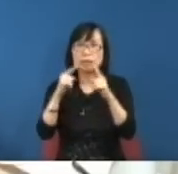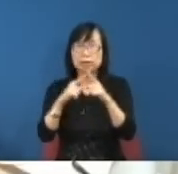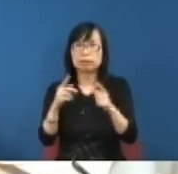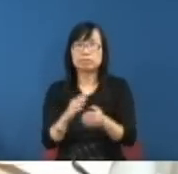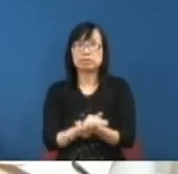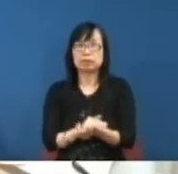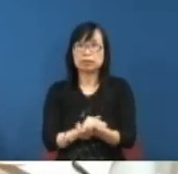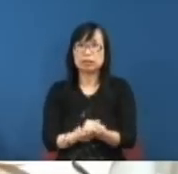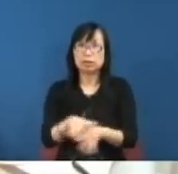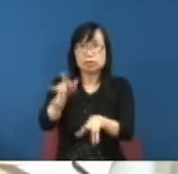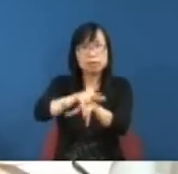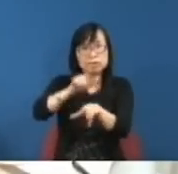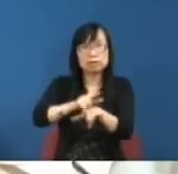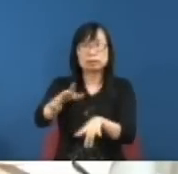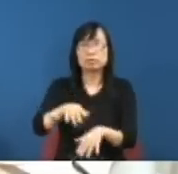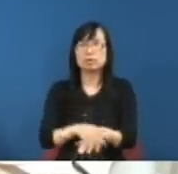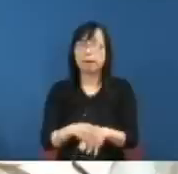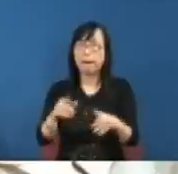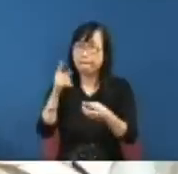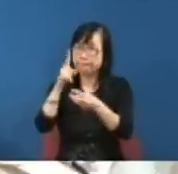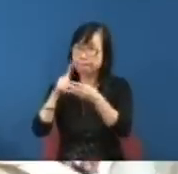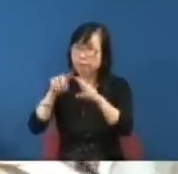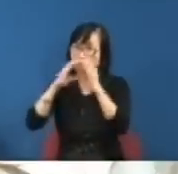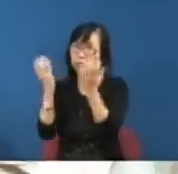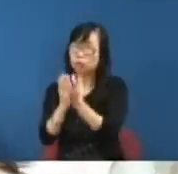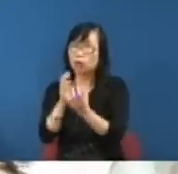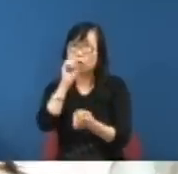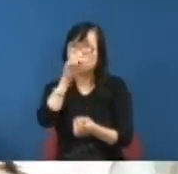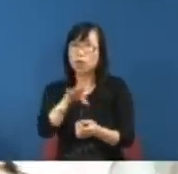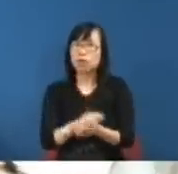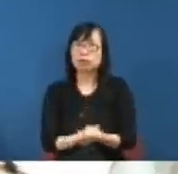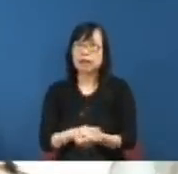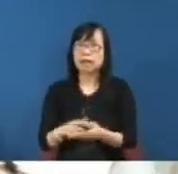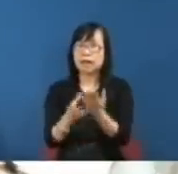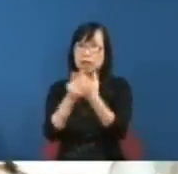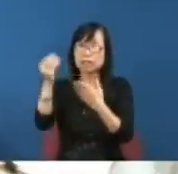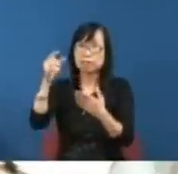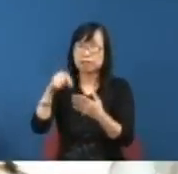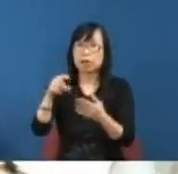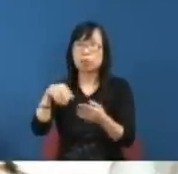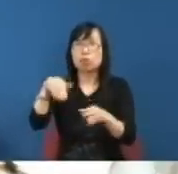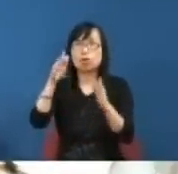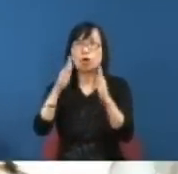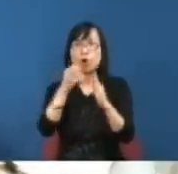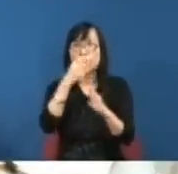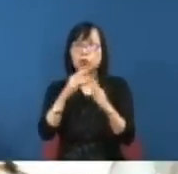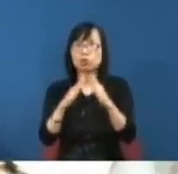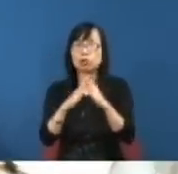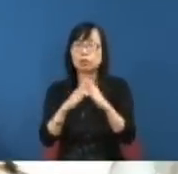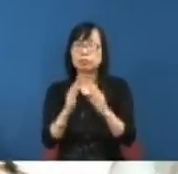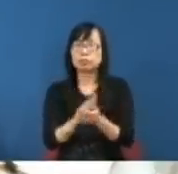嘅膽量去講？當年當呢個葉劉上嚟講話，居港權如果有咧，就有